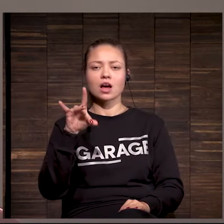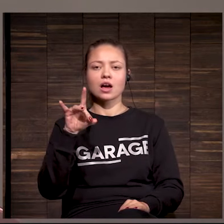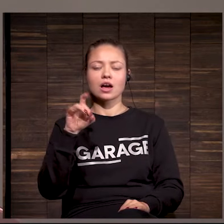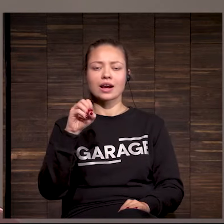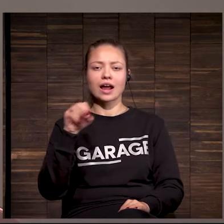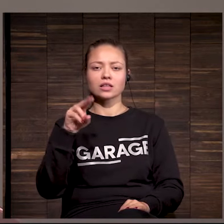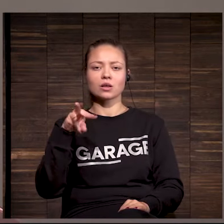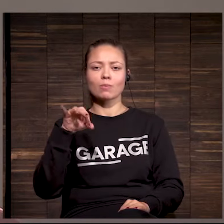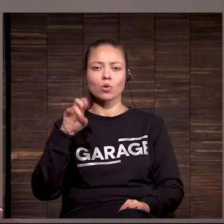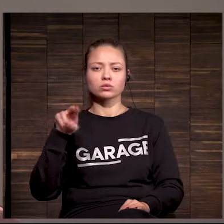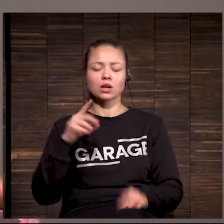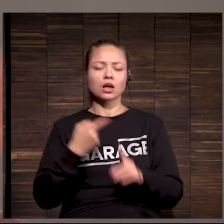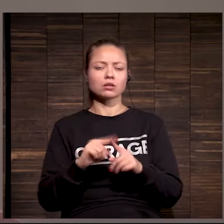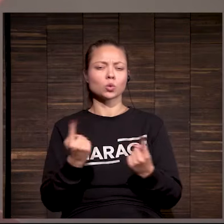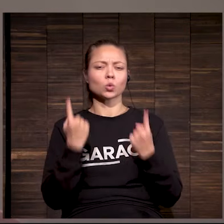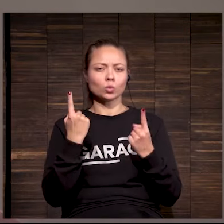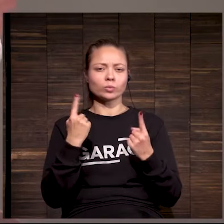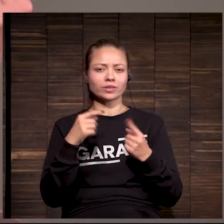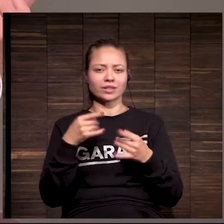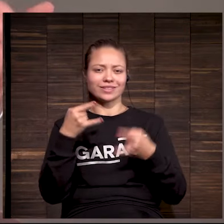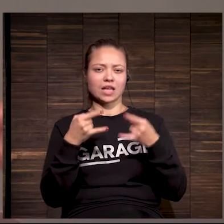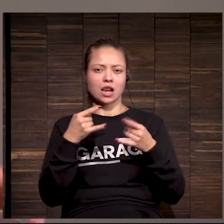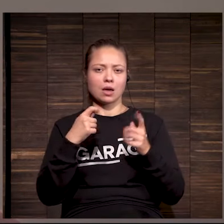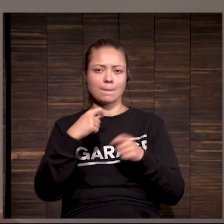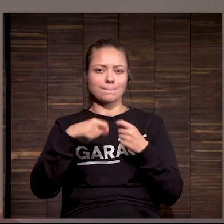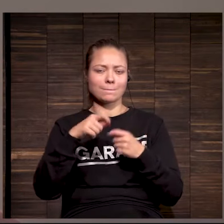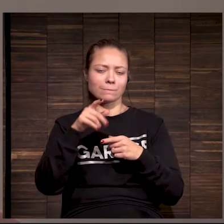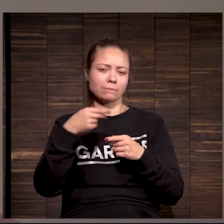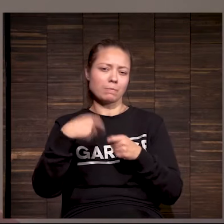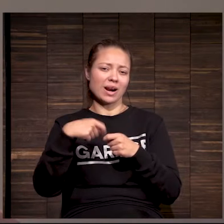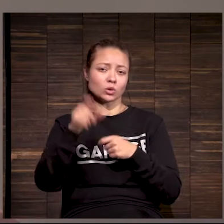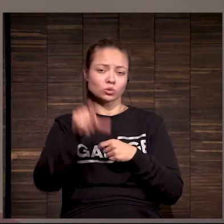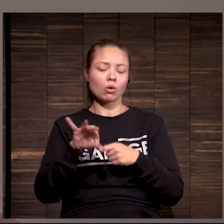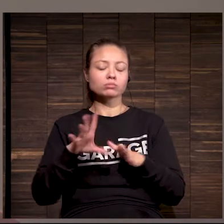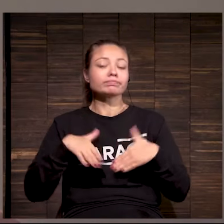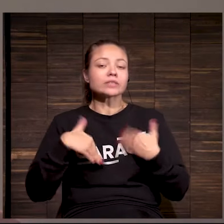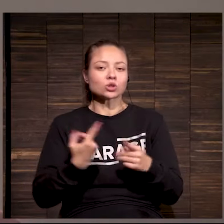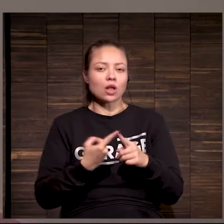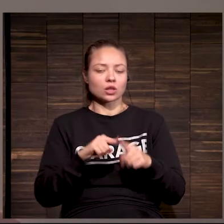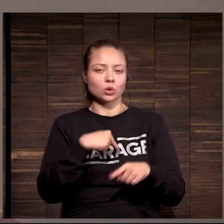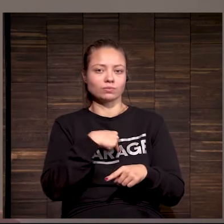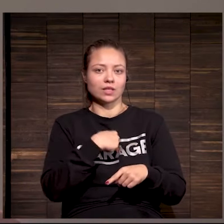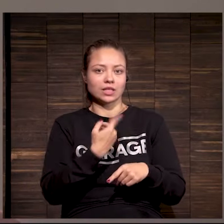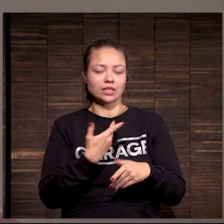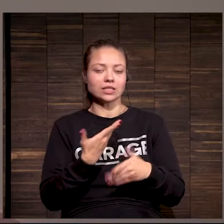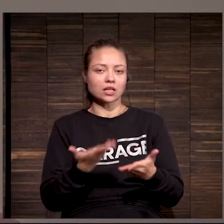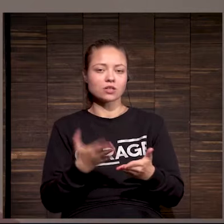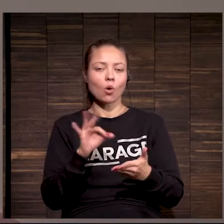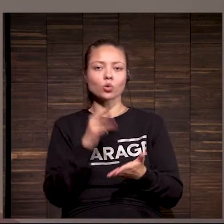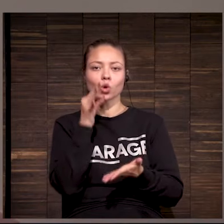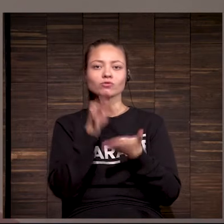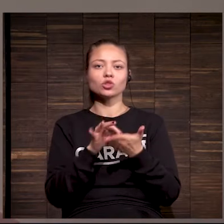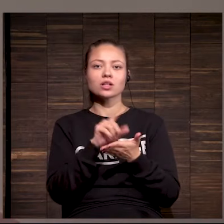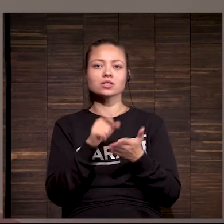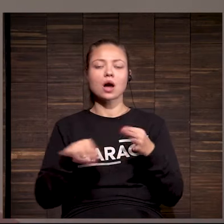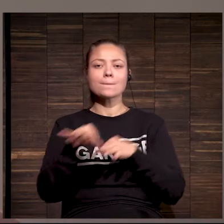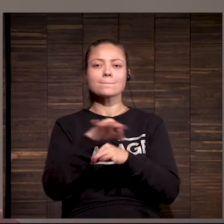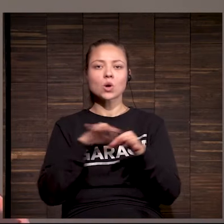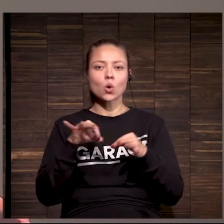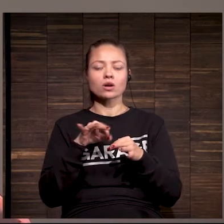крупный телепродюсер предложил именно эту инициативу он отвечал за проект